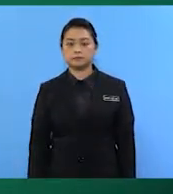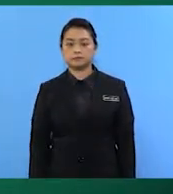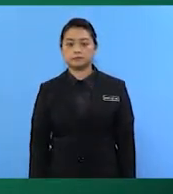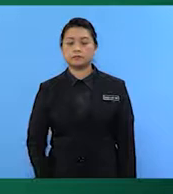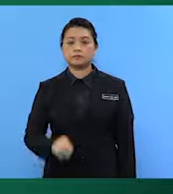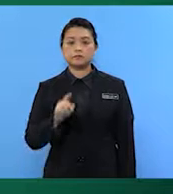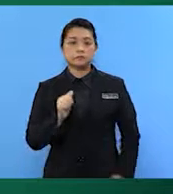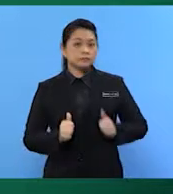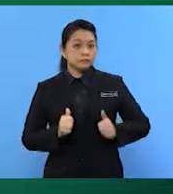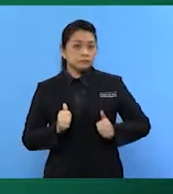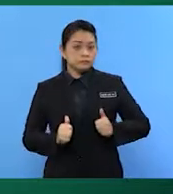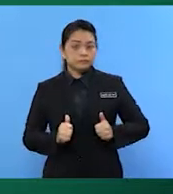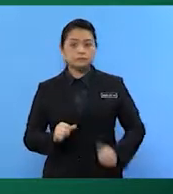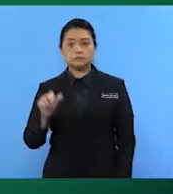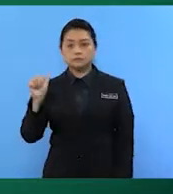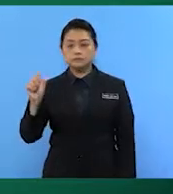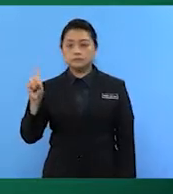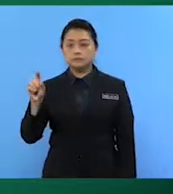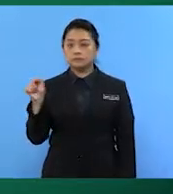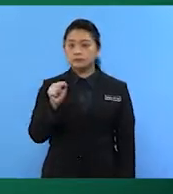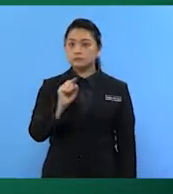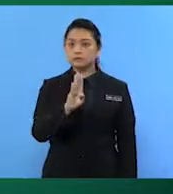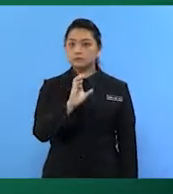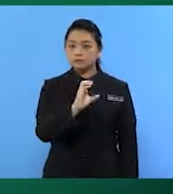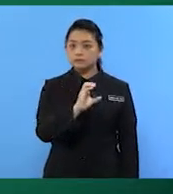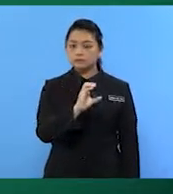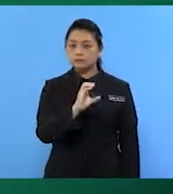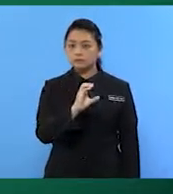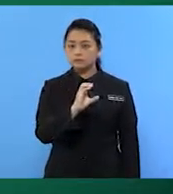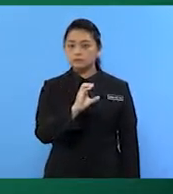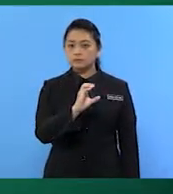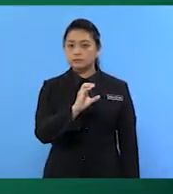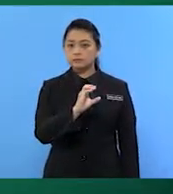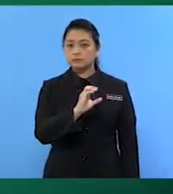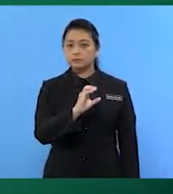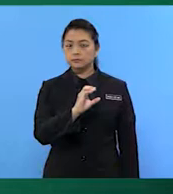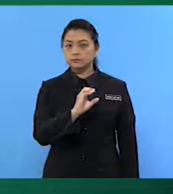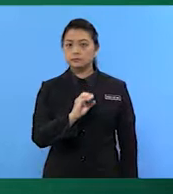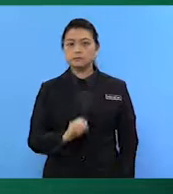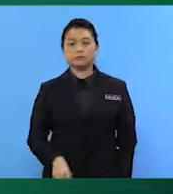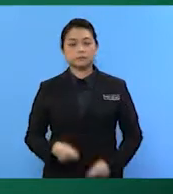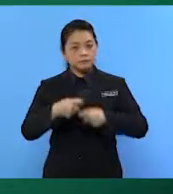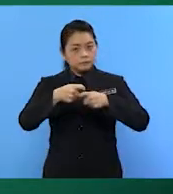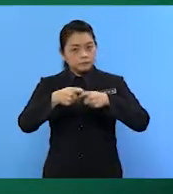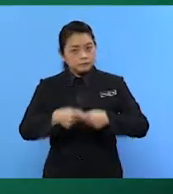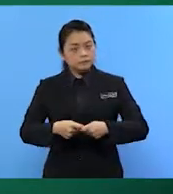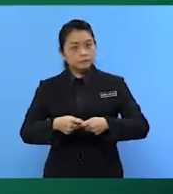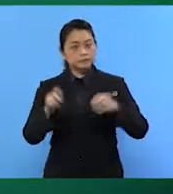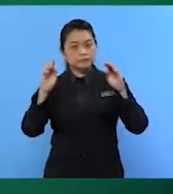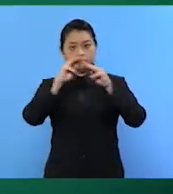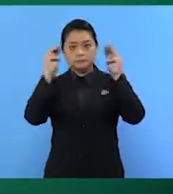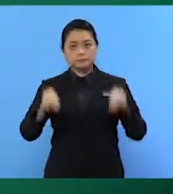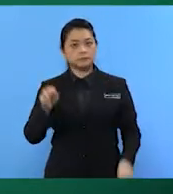di mana AD tolak BC dikenali sebagai penentu matriks